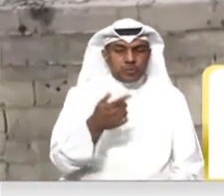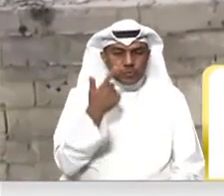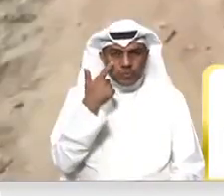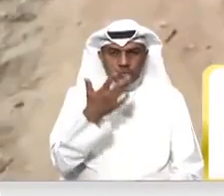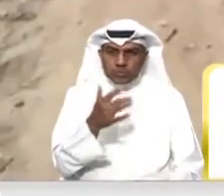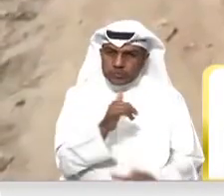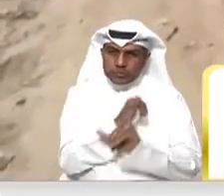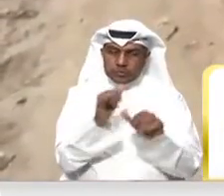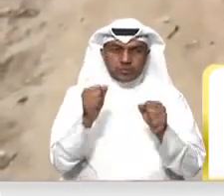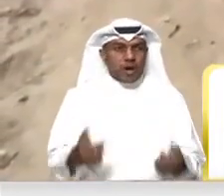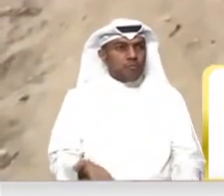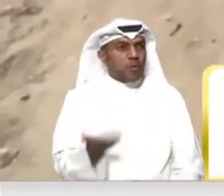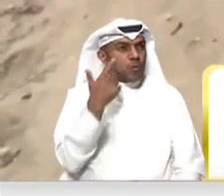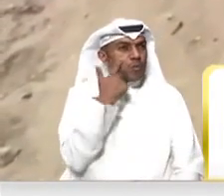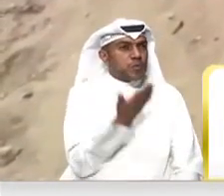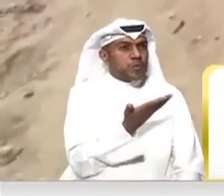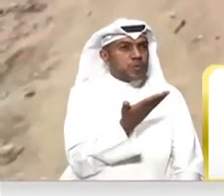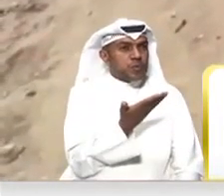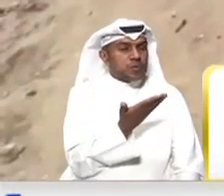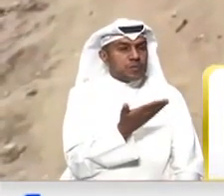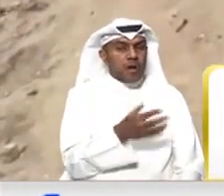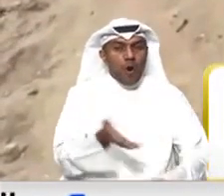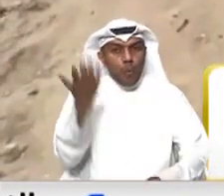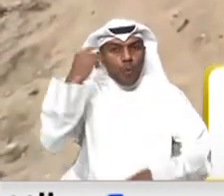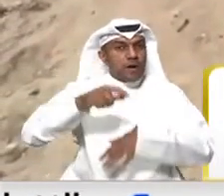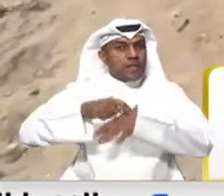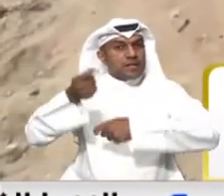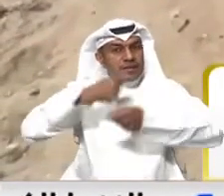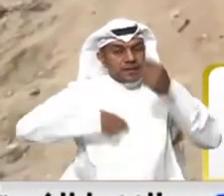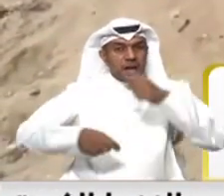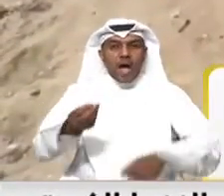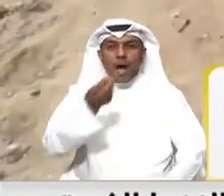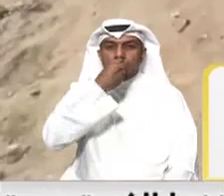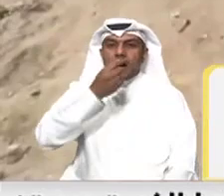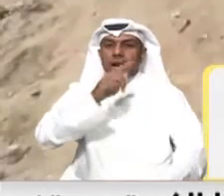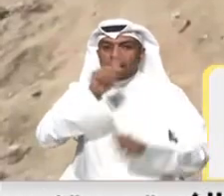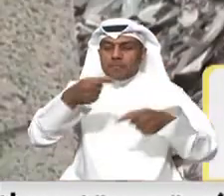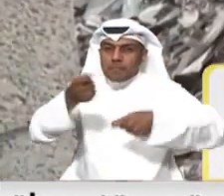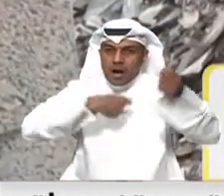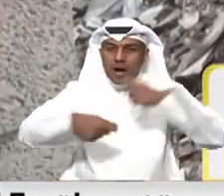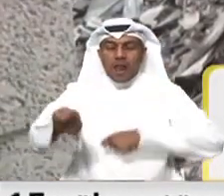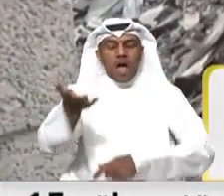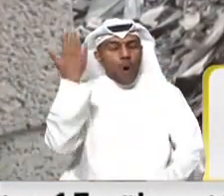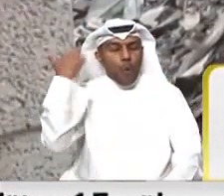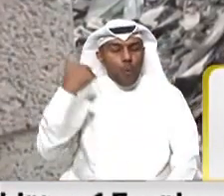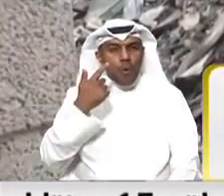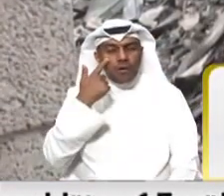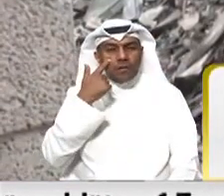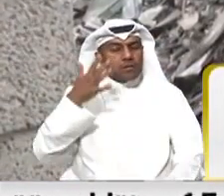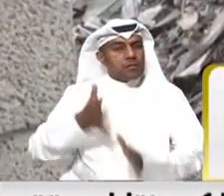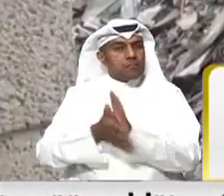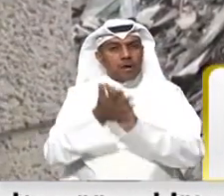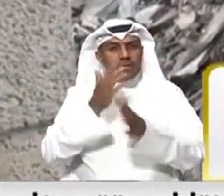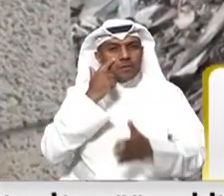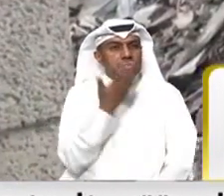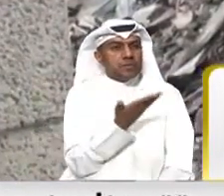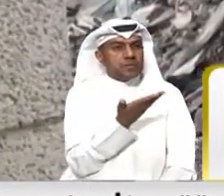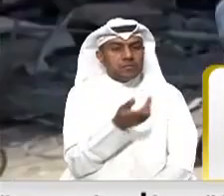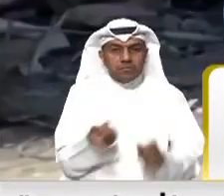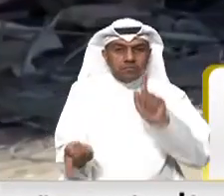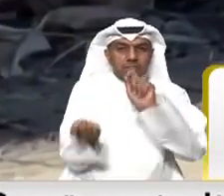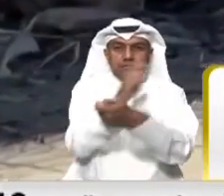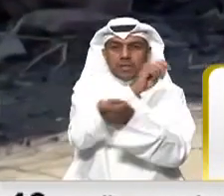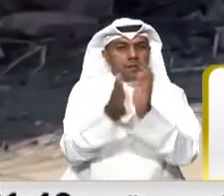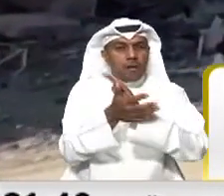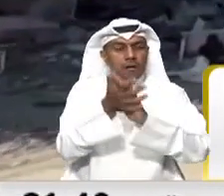بالحياه مدينه خان يونس ومن بعد المطاعم والمراكز التجاريه تعيش حاله من الخراب الكبير الذي